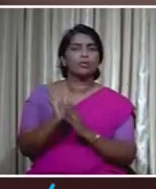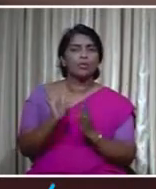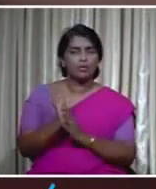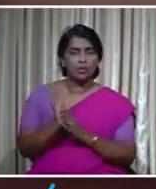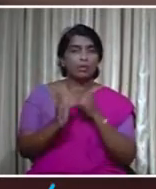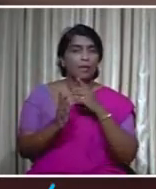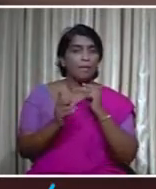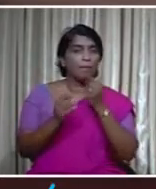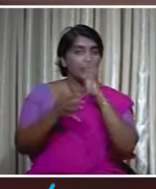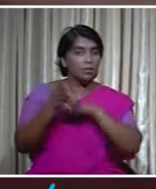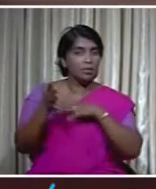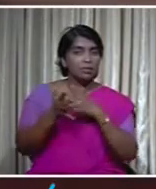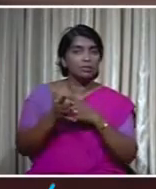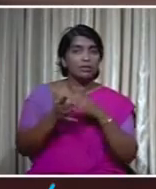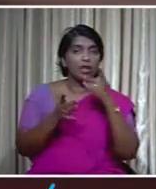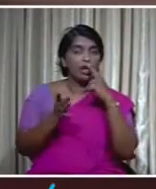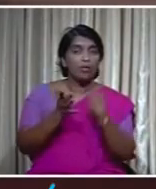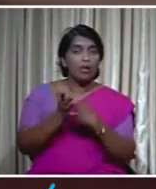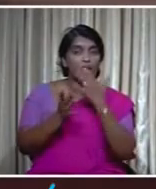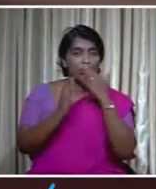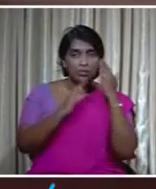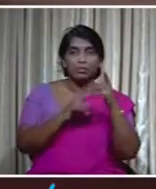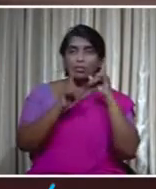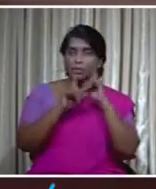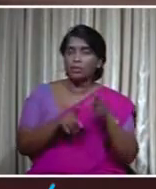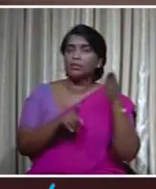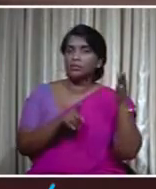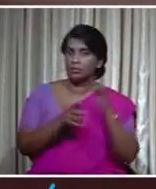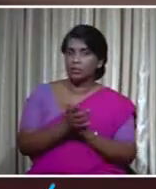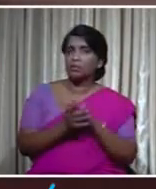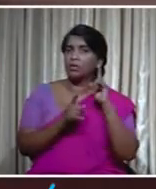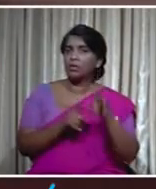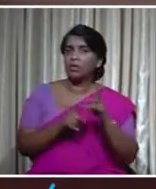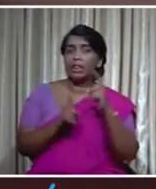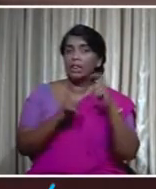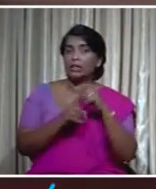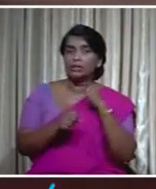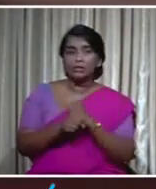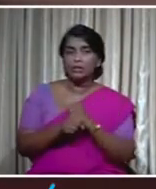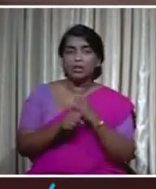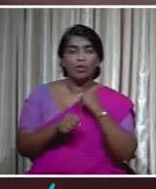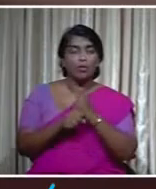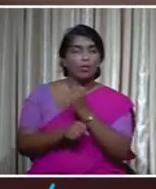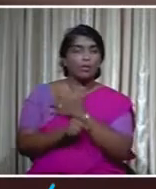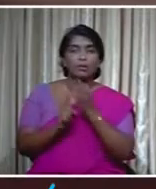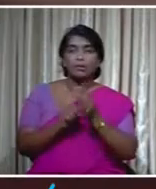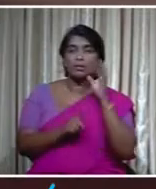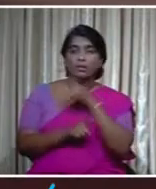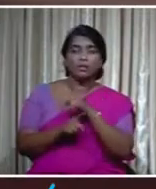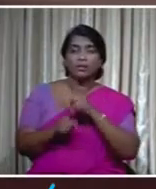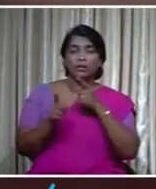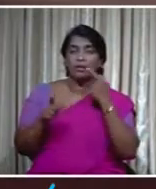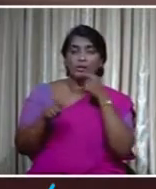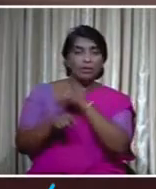හදන බජට් එකෙන් ඔබතුමා ගිය රොයල් රාජකීය විද්‍යාලෙත් ඕකම කරනවා ඒසම මේක මේ දිනේෂ් කුණාර දැමතුමා ගෝඨාභය රාජපක්ෂ ජනාධිපතිතුමා තහයෙන් පස්සේ